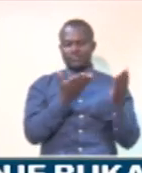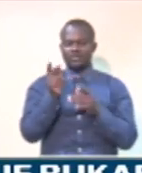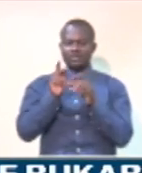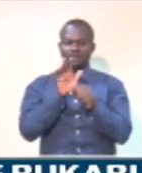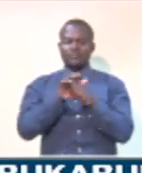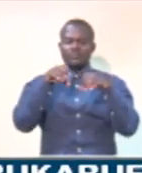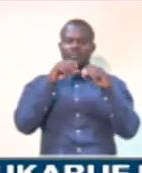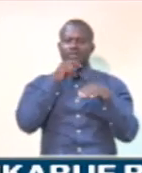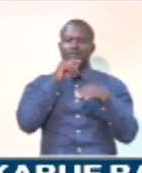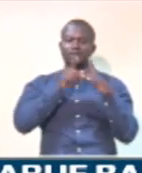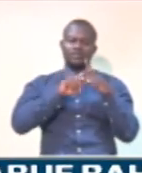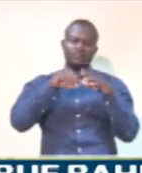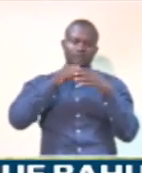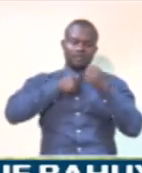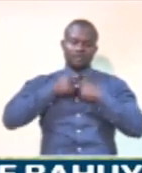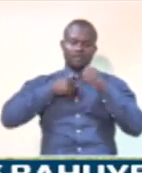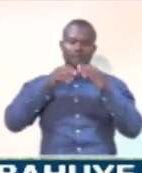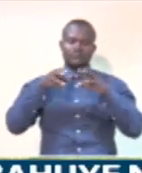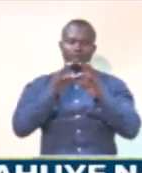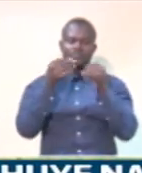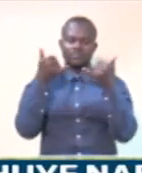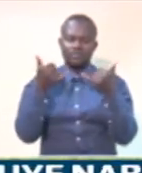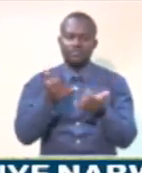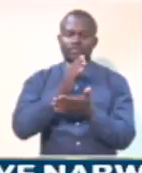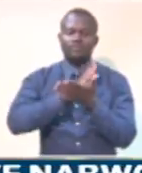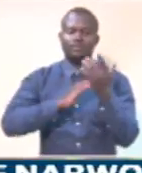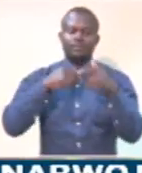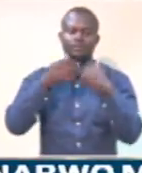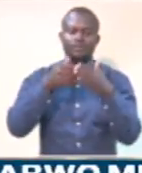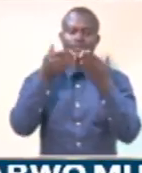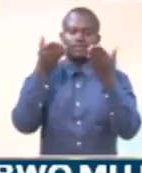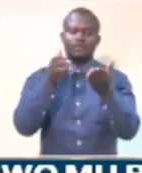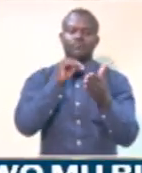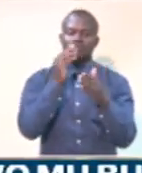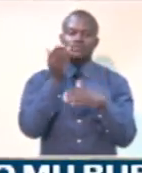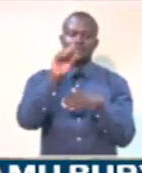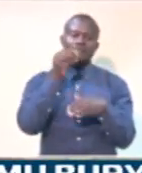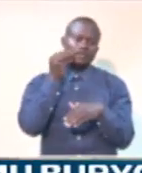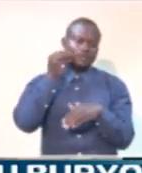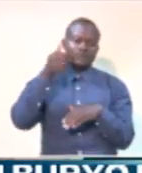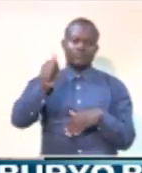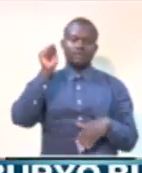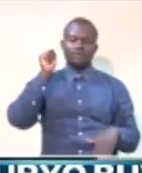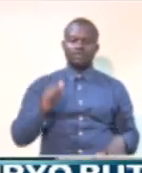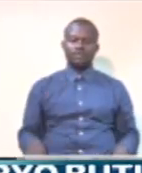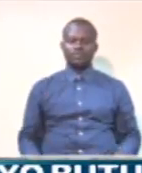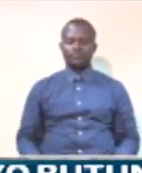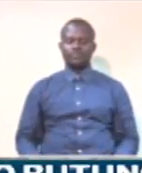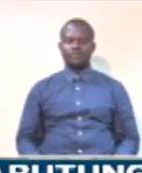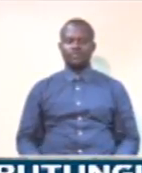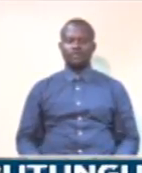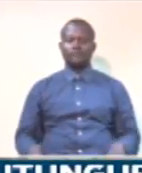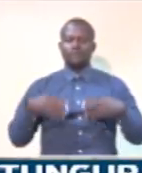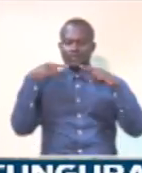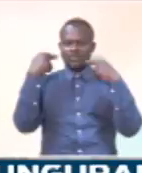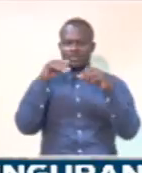mu Banyekongo bahungiye mu Rwanda, ku buryo n'ubu bamwe bagihari batarasubira iwabo. Bo hoteli rwose